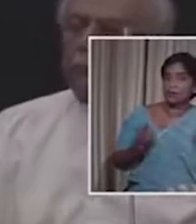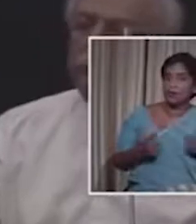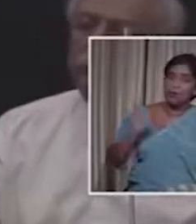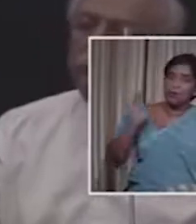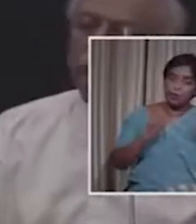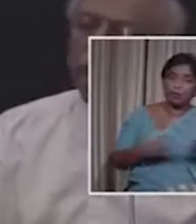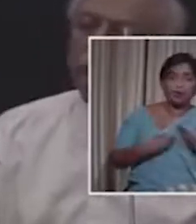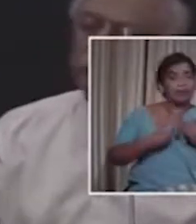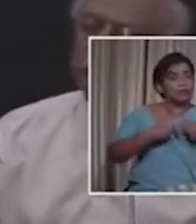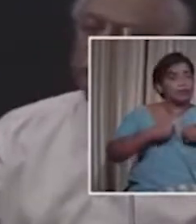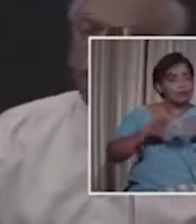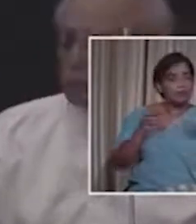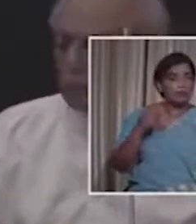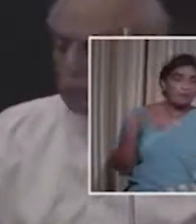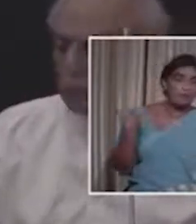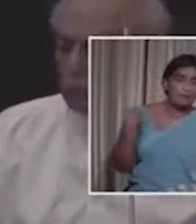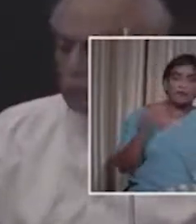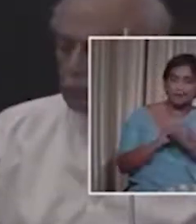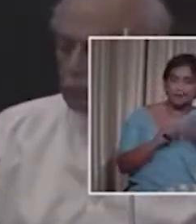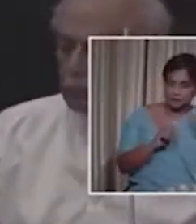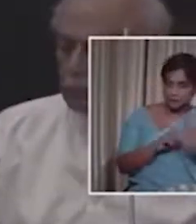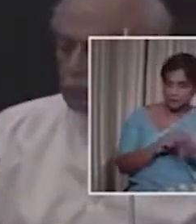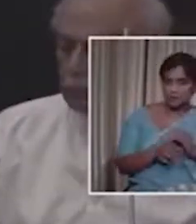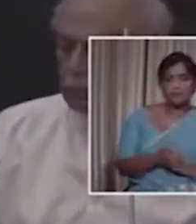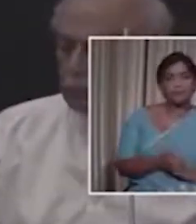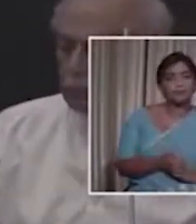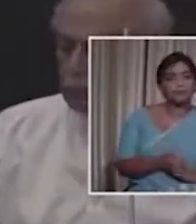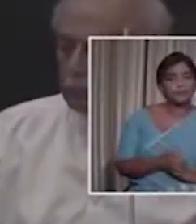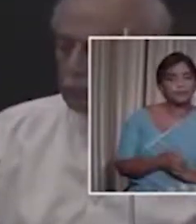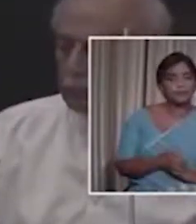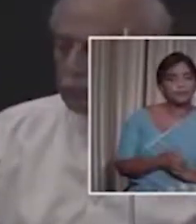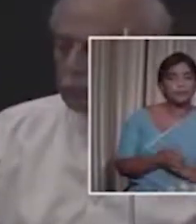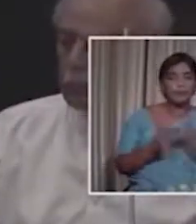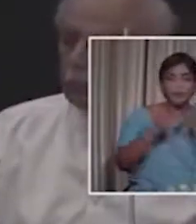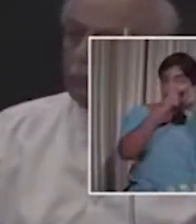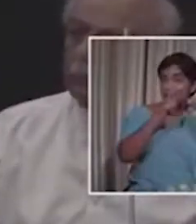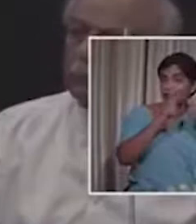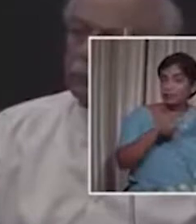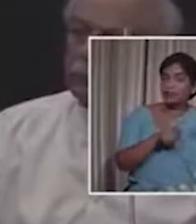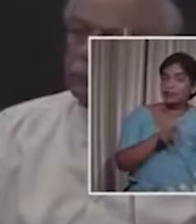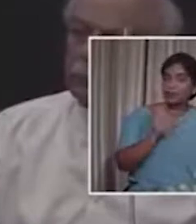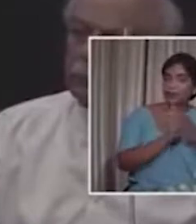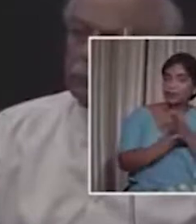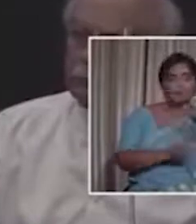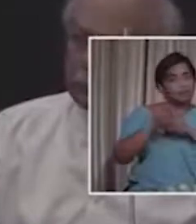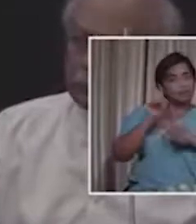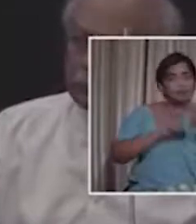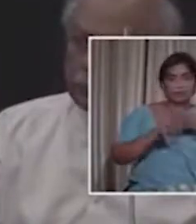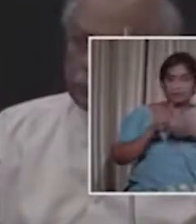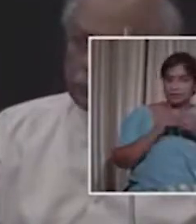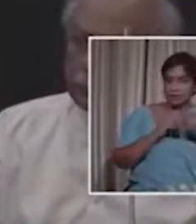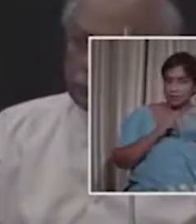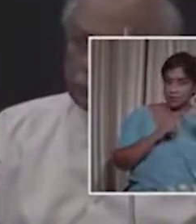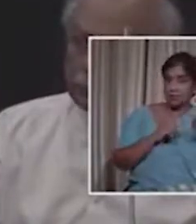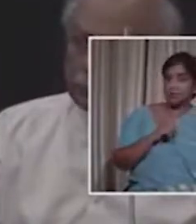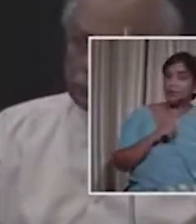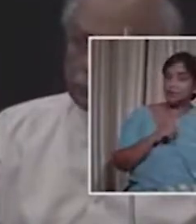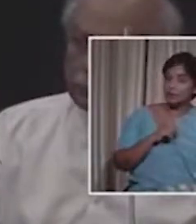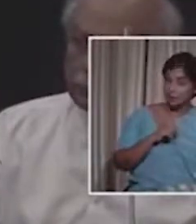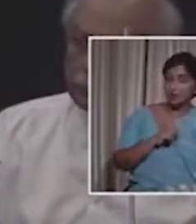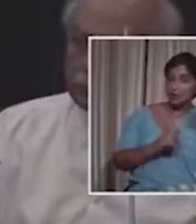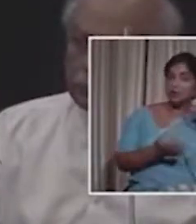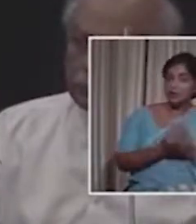எங்களிடம் 1.6 மில்லியன் மெட்ரிக் டன் அரிசி மட்டுமே கையிருப்பில் உள்ளது. இந்த நிலை நெல் மற்றும் பல பயிர்களுக்கும் பொதுவானது. அதனால்